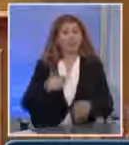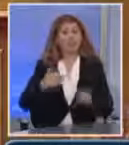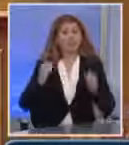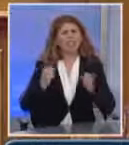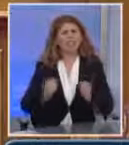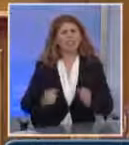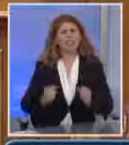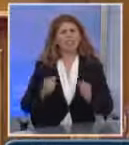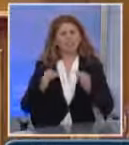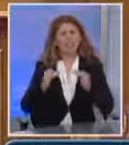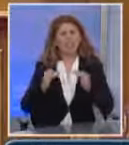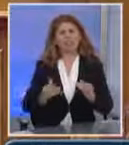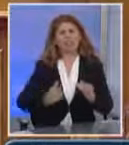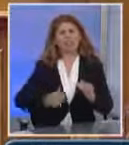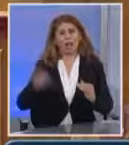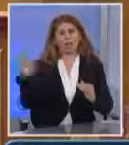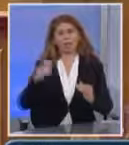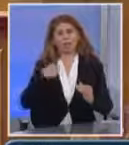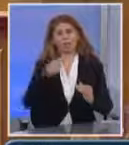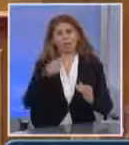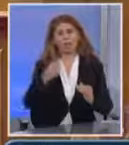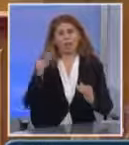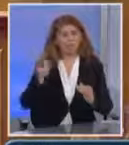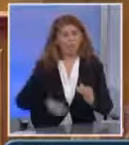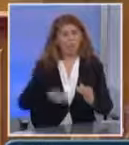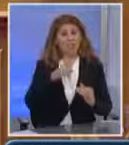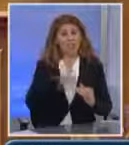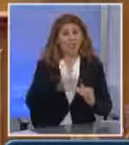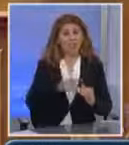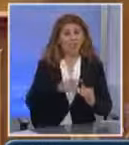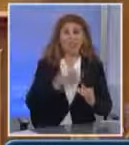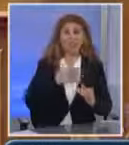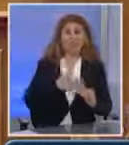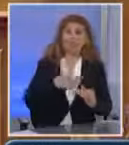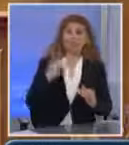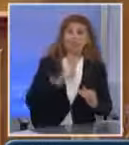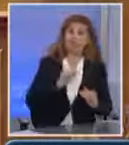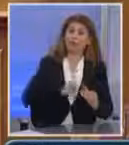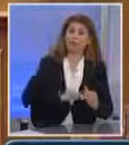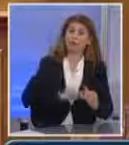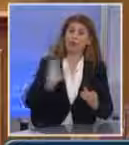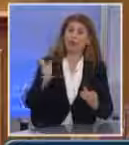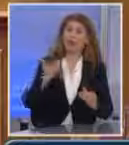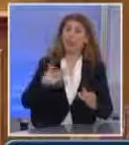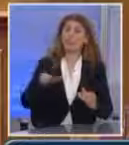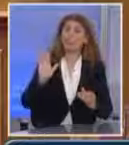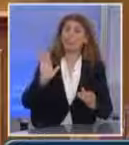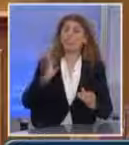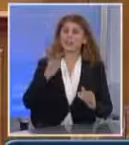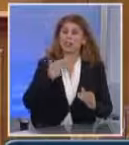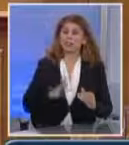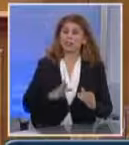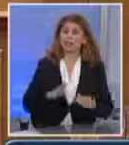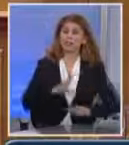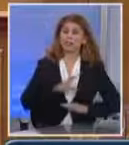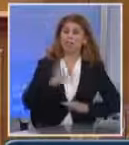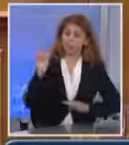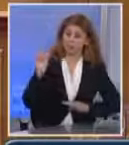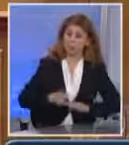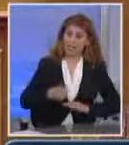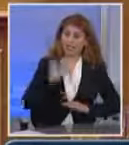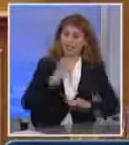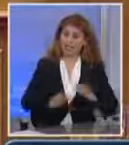σταθερή άρνηση να πούμε ναι στο καιροσκοπισμό σας. Ακόμα κι αν δεν είχε εγκαταλείψει το στρατόπεδο του ναι η Χρυσή